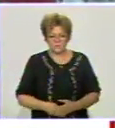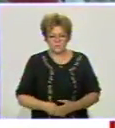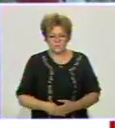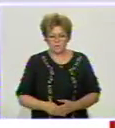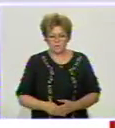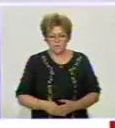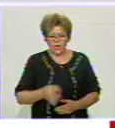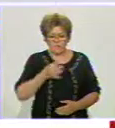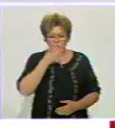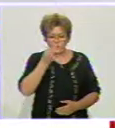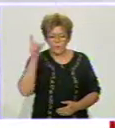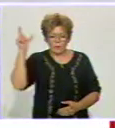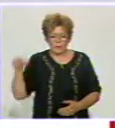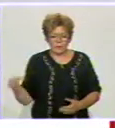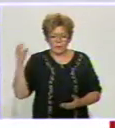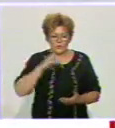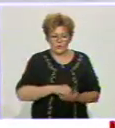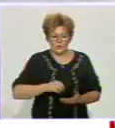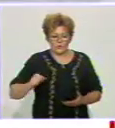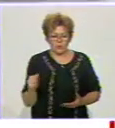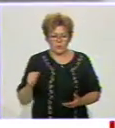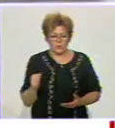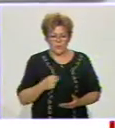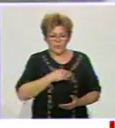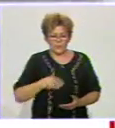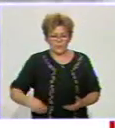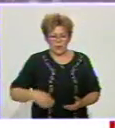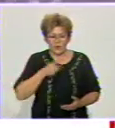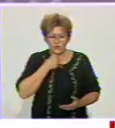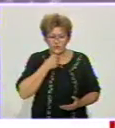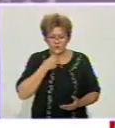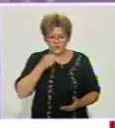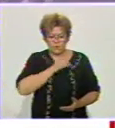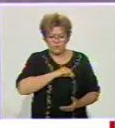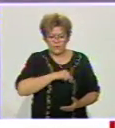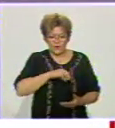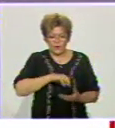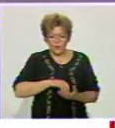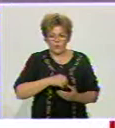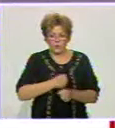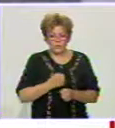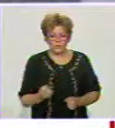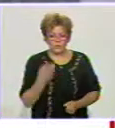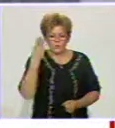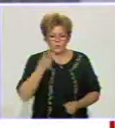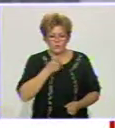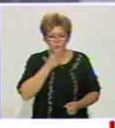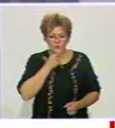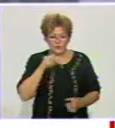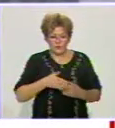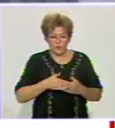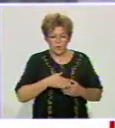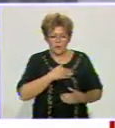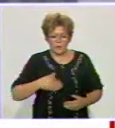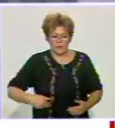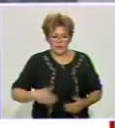nimic! Cam așa reacționează localnicii din comuna edilului care și-a angajat fiul la primărie atunci când află că ar putea rămâne fără primar. Părerile sunt